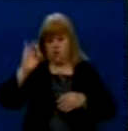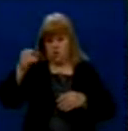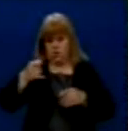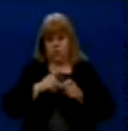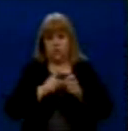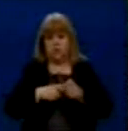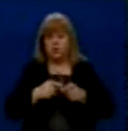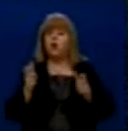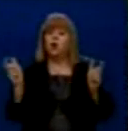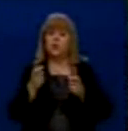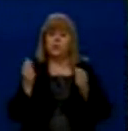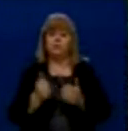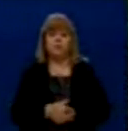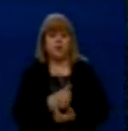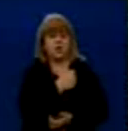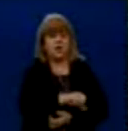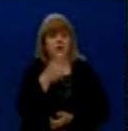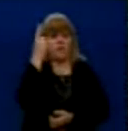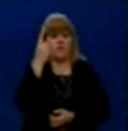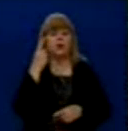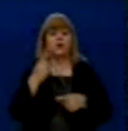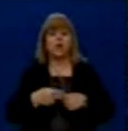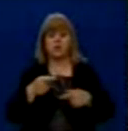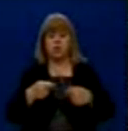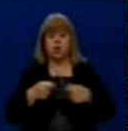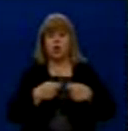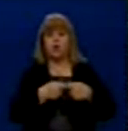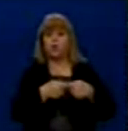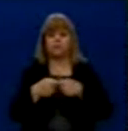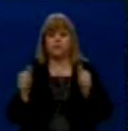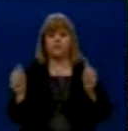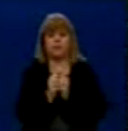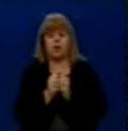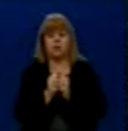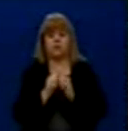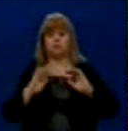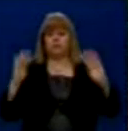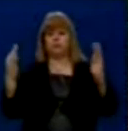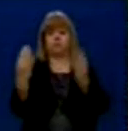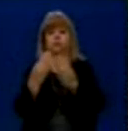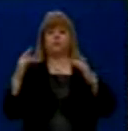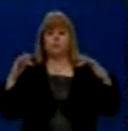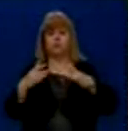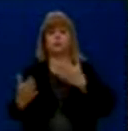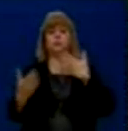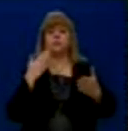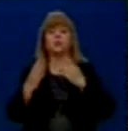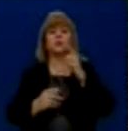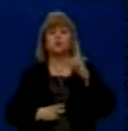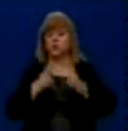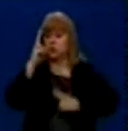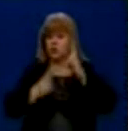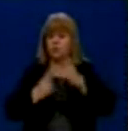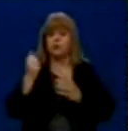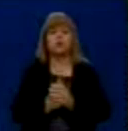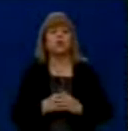të organizoj të paktën një herë në vit një konferencë së bashku me shoqërinë civile me qëllim të diskutimit të